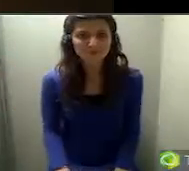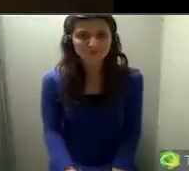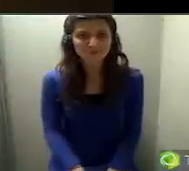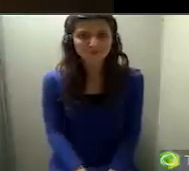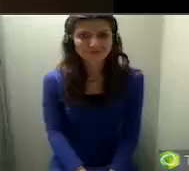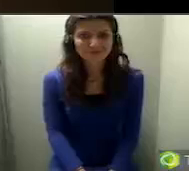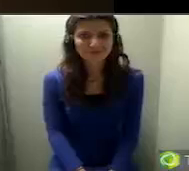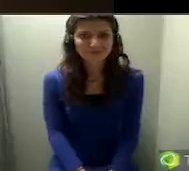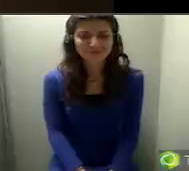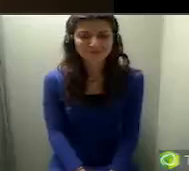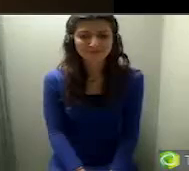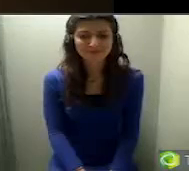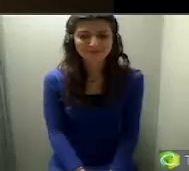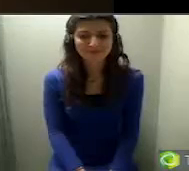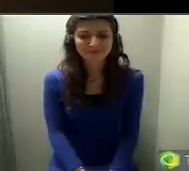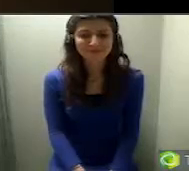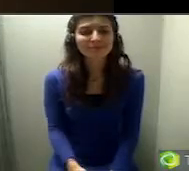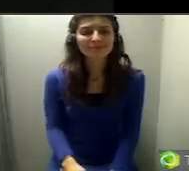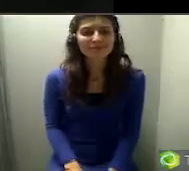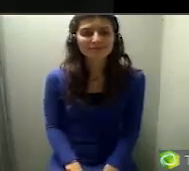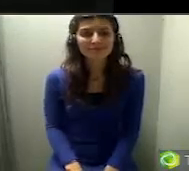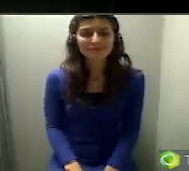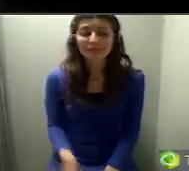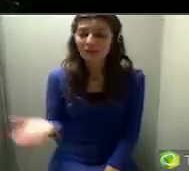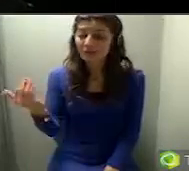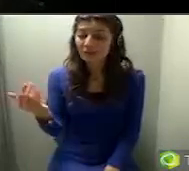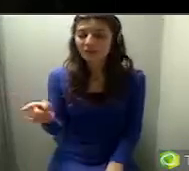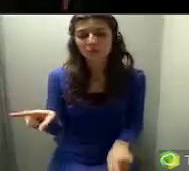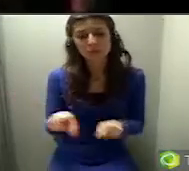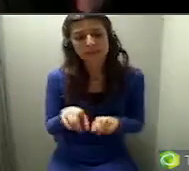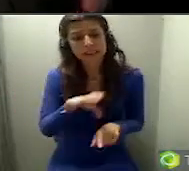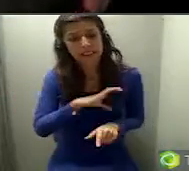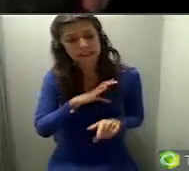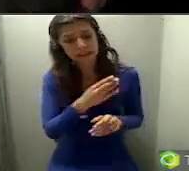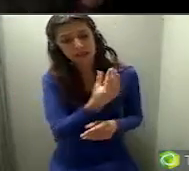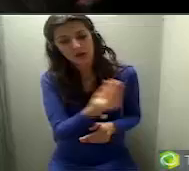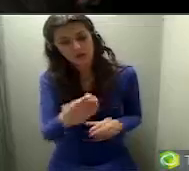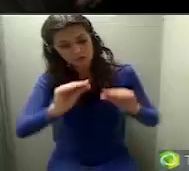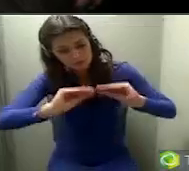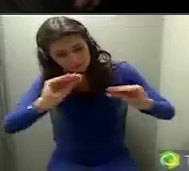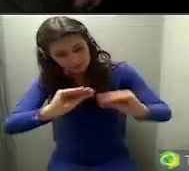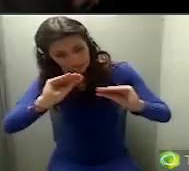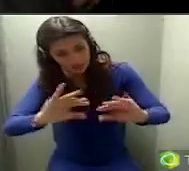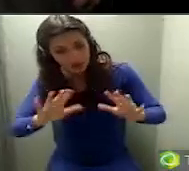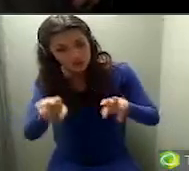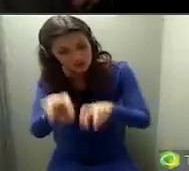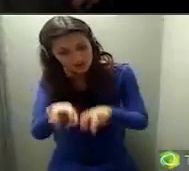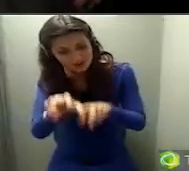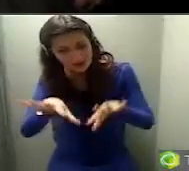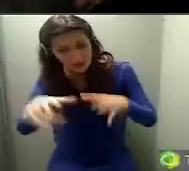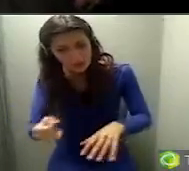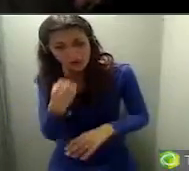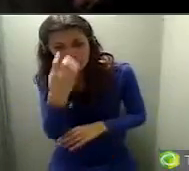venez et continuez d'apprendre aux enfants comment poussent les fleurs et sans